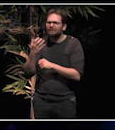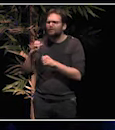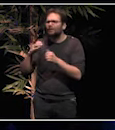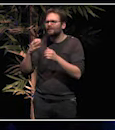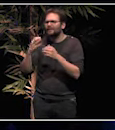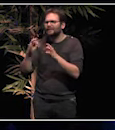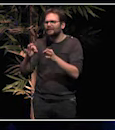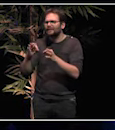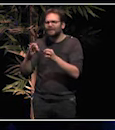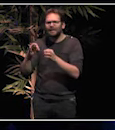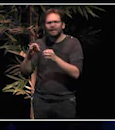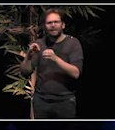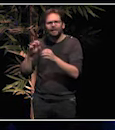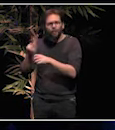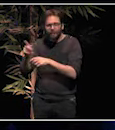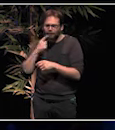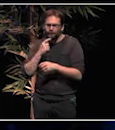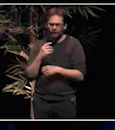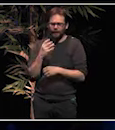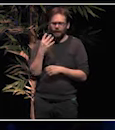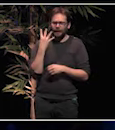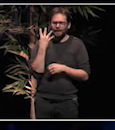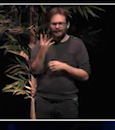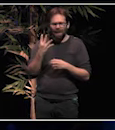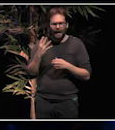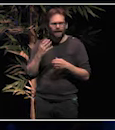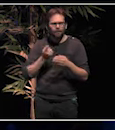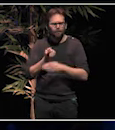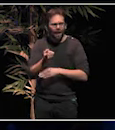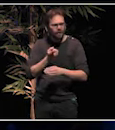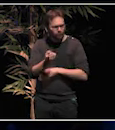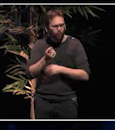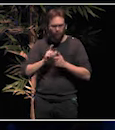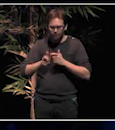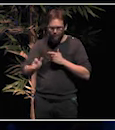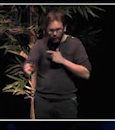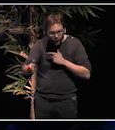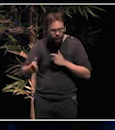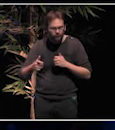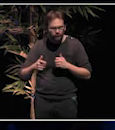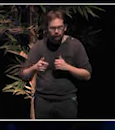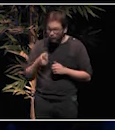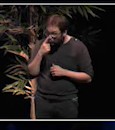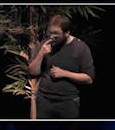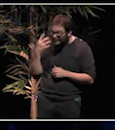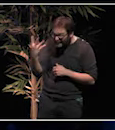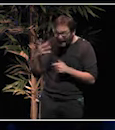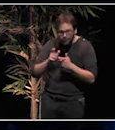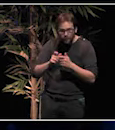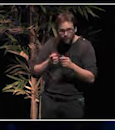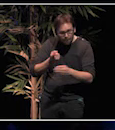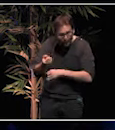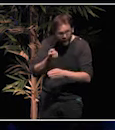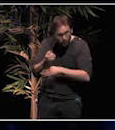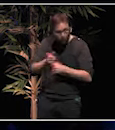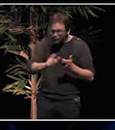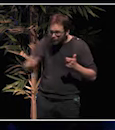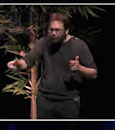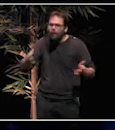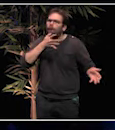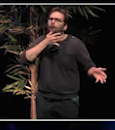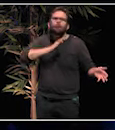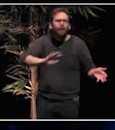4 marathons à la suite. Donc si on dit 4 marathons à la suite, on se dit, ouais, effectivement, il faut être un surhomme pour faire ça. Mmh. Ou si on fait le Tour des